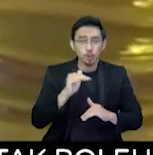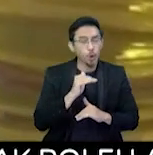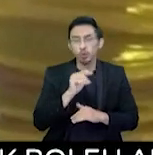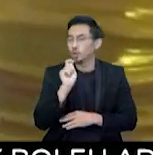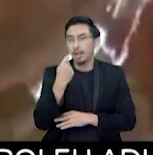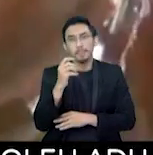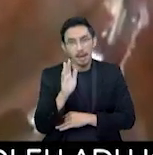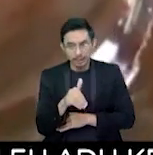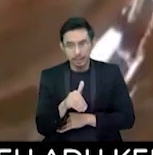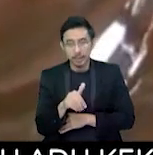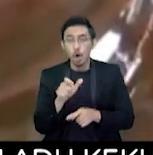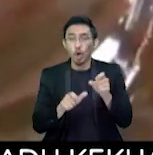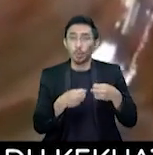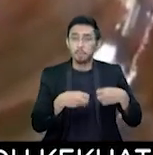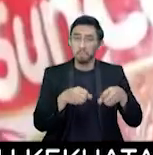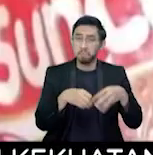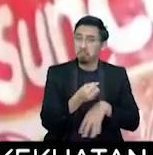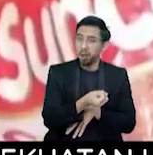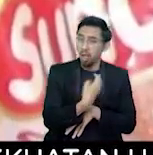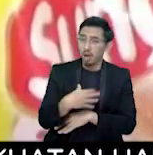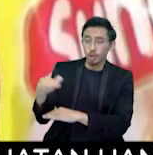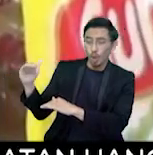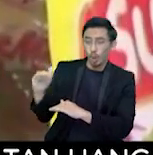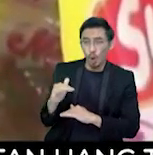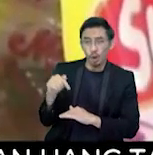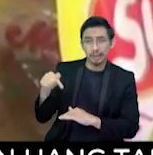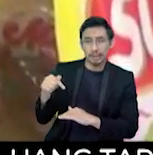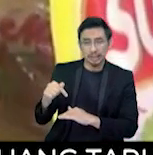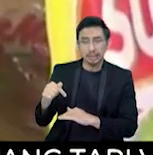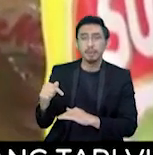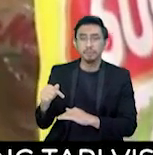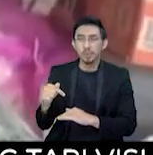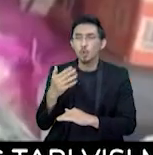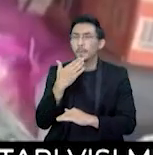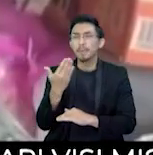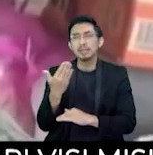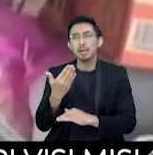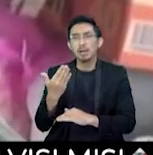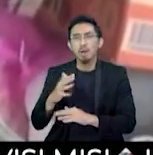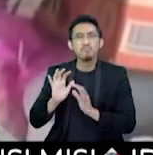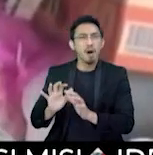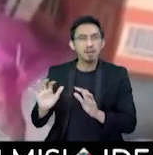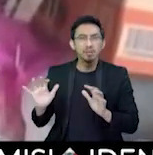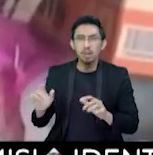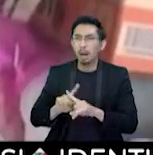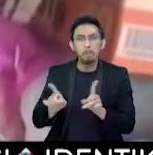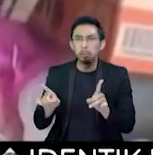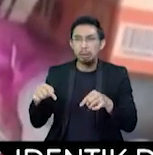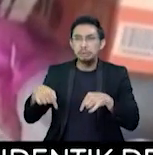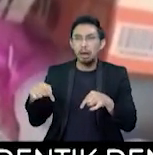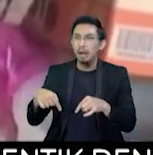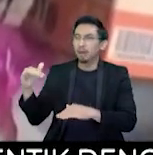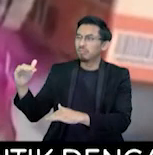pedagang sejumlah distributor minyak yang biasa memasok saat ini sudah tidak berani menjual minyak goreng kemasan susu dede hilangkan